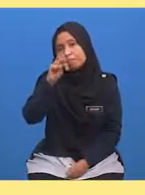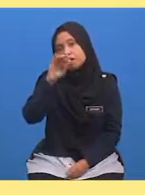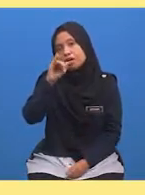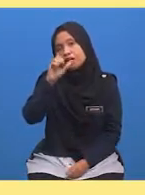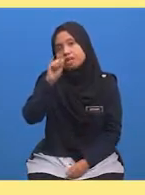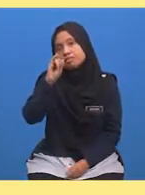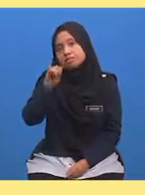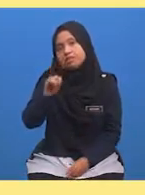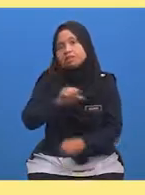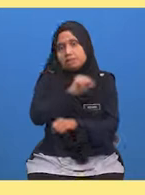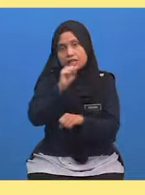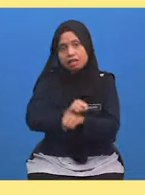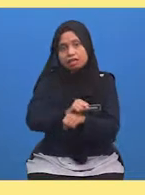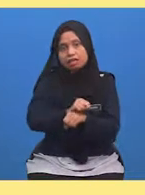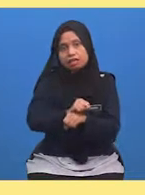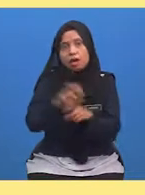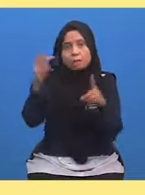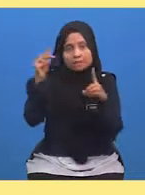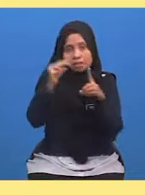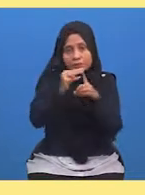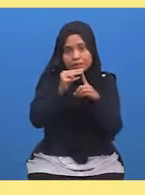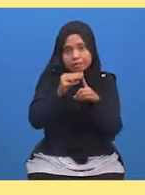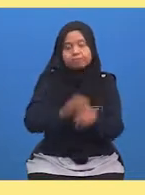jangka pendek dan jangka panjang,